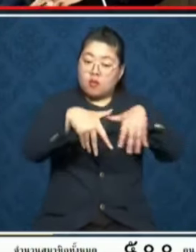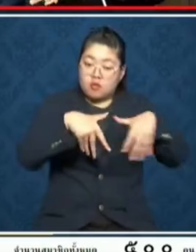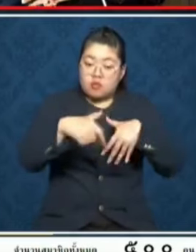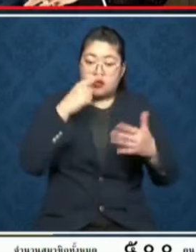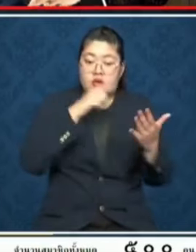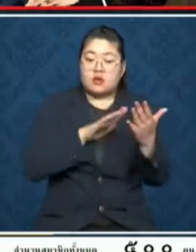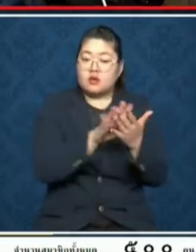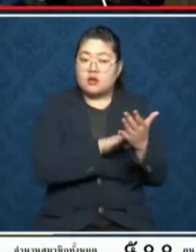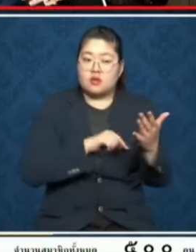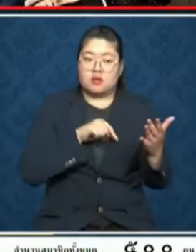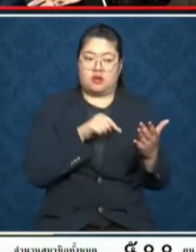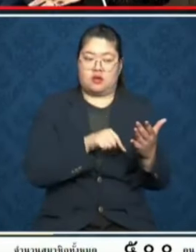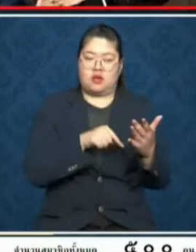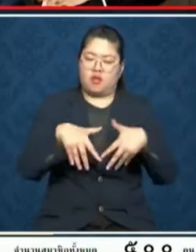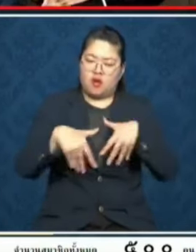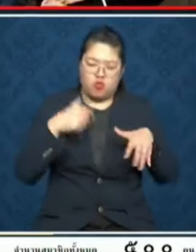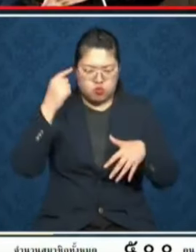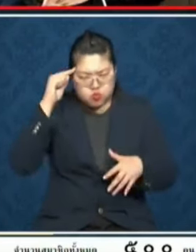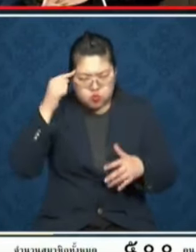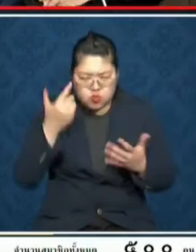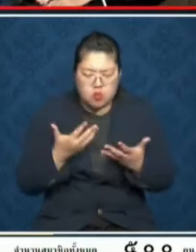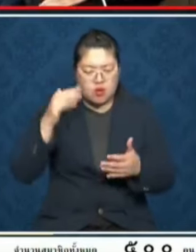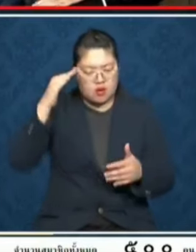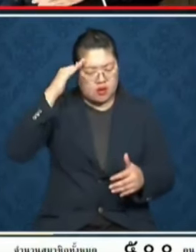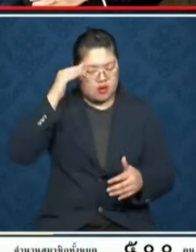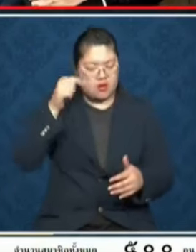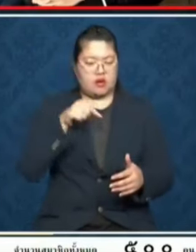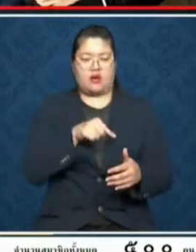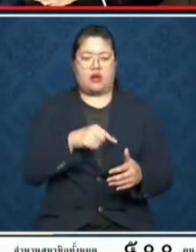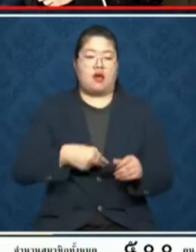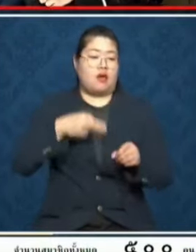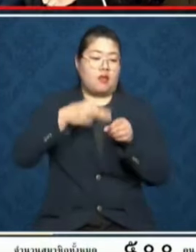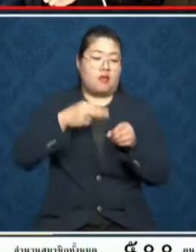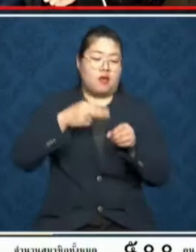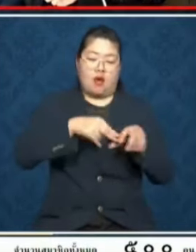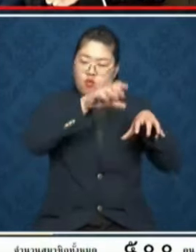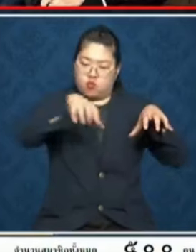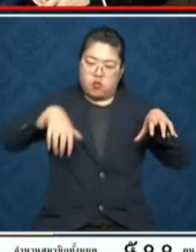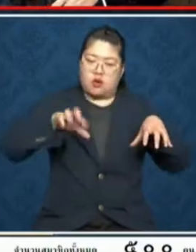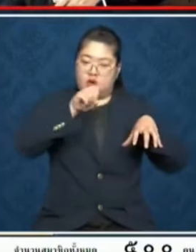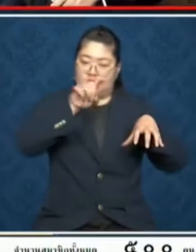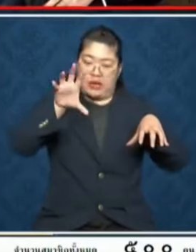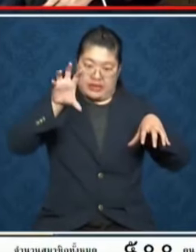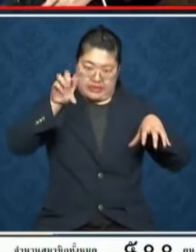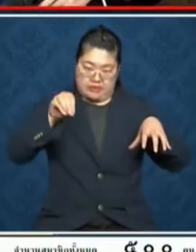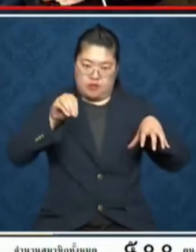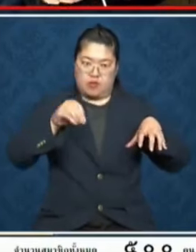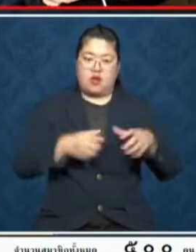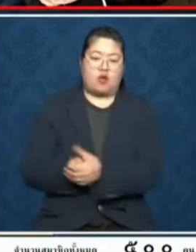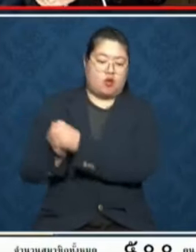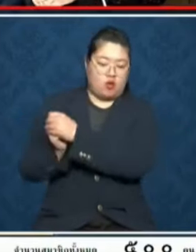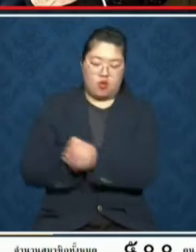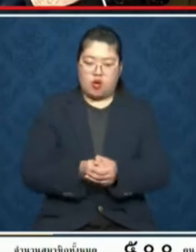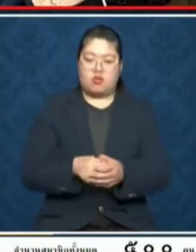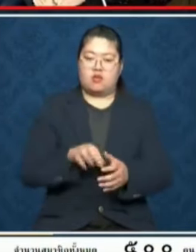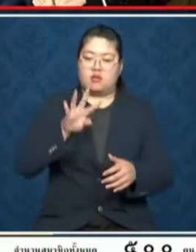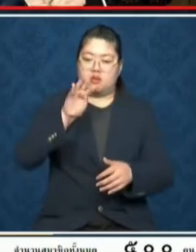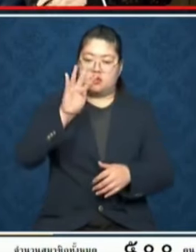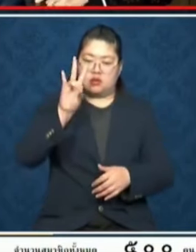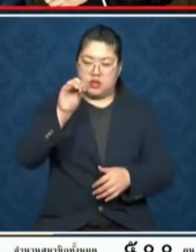นี้กี่คนกันที่จะทราบว่ากองทัพมีปั๊มน้ำมัน150แห่งมีสนามกอล์ฟ74